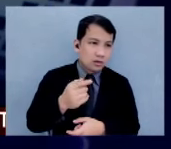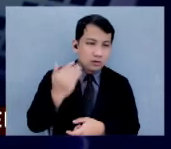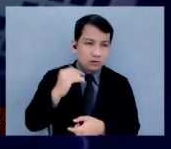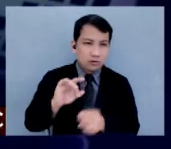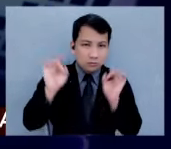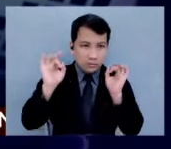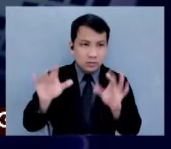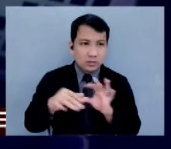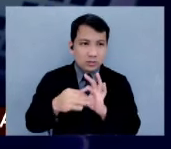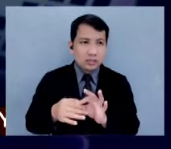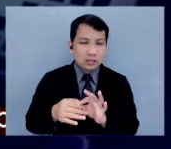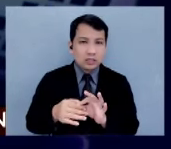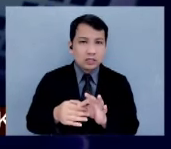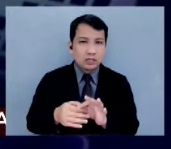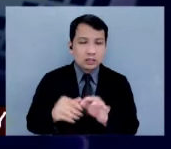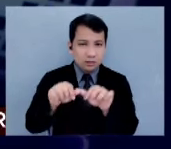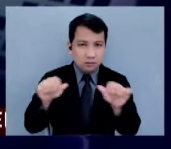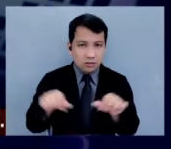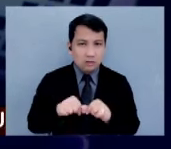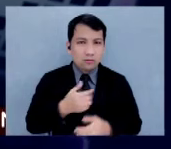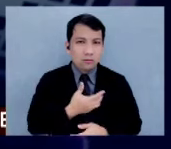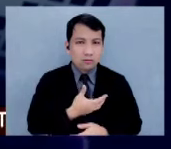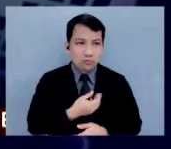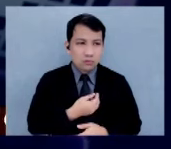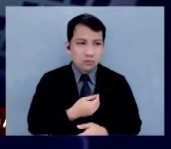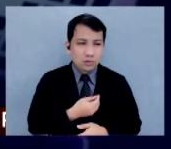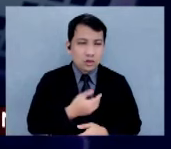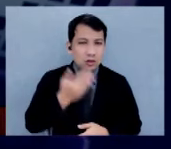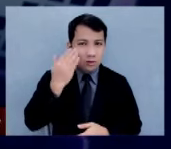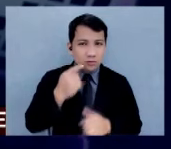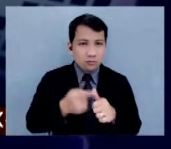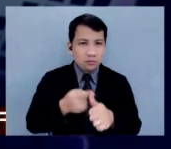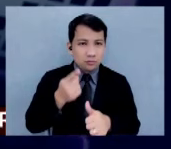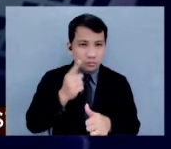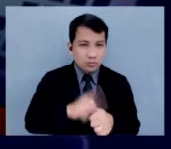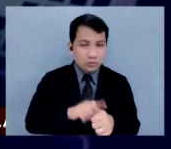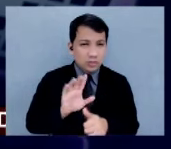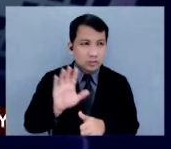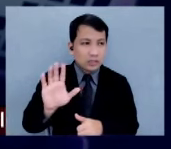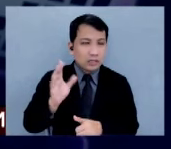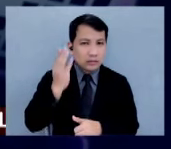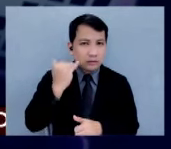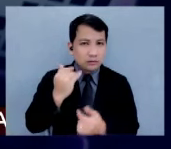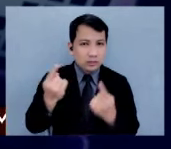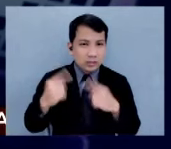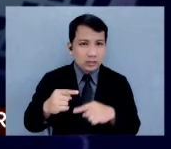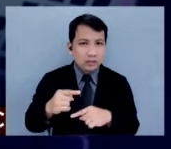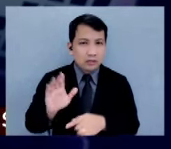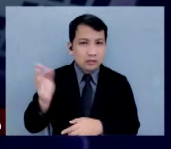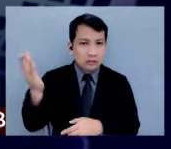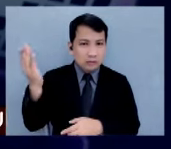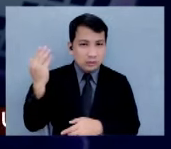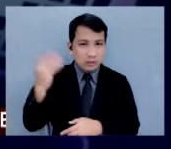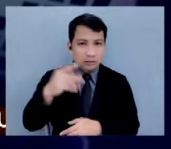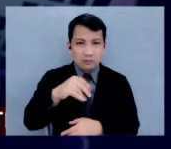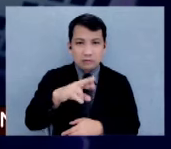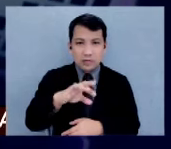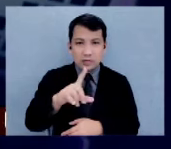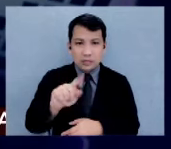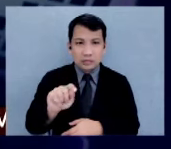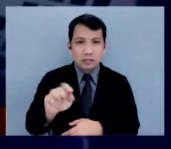po. Takot, kinakabahan kasi first time niya po yung ganung ano eh. Dati mga pera-perata lang, ngayon po talagang